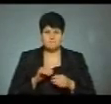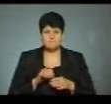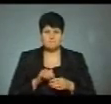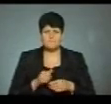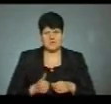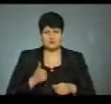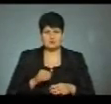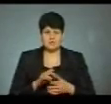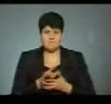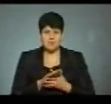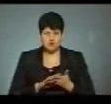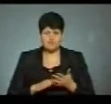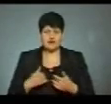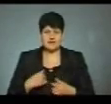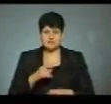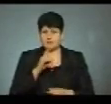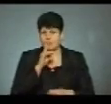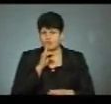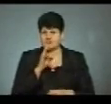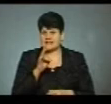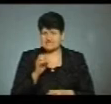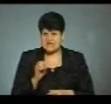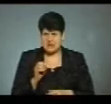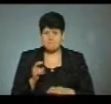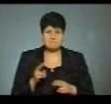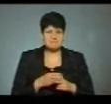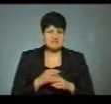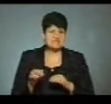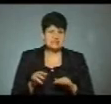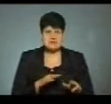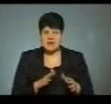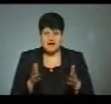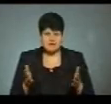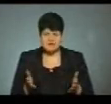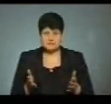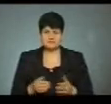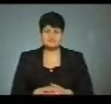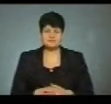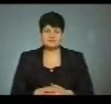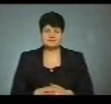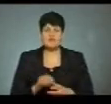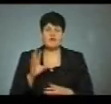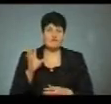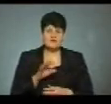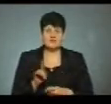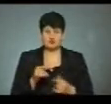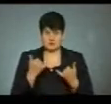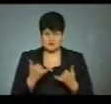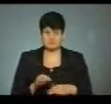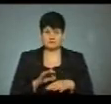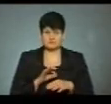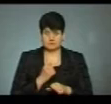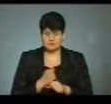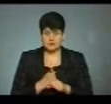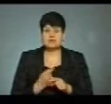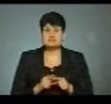за наше мовчазне, скажімо так, бездіяльність і тому подібні речі. Тобто все, що зараз відбувається, це